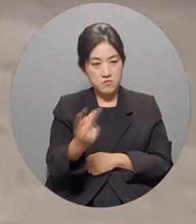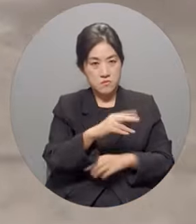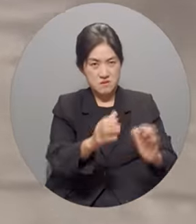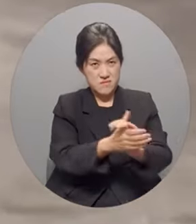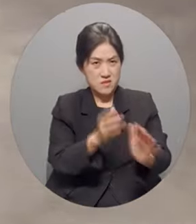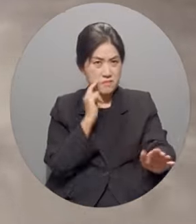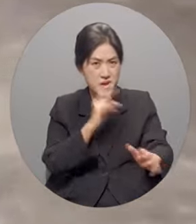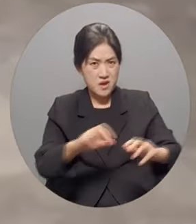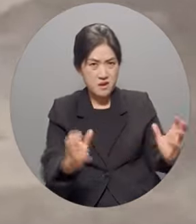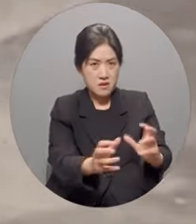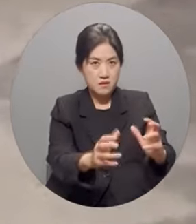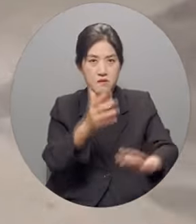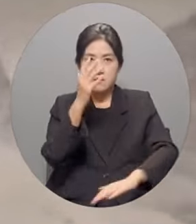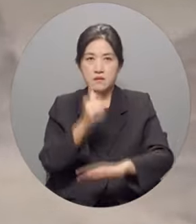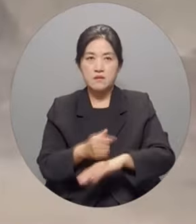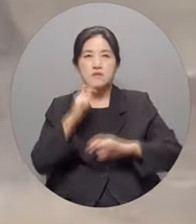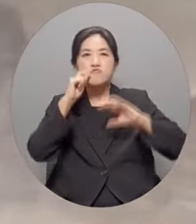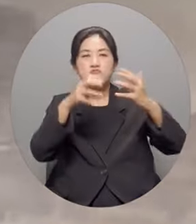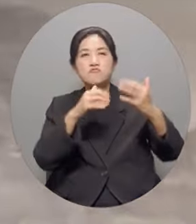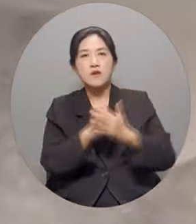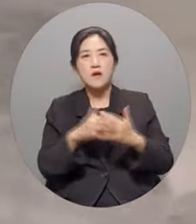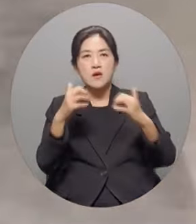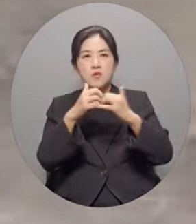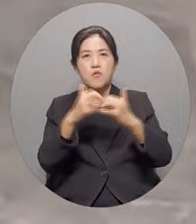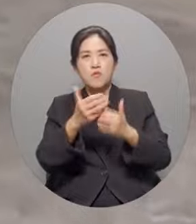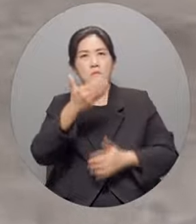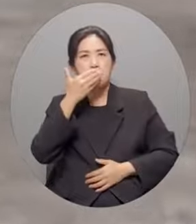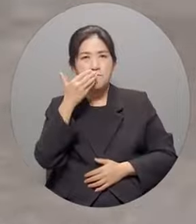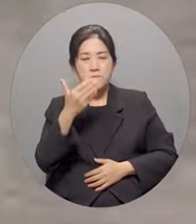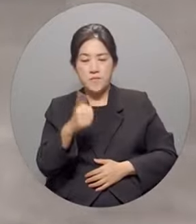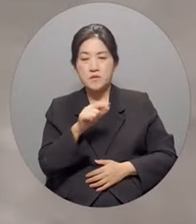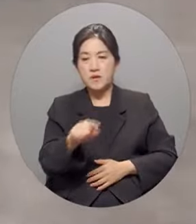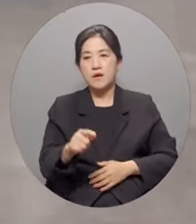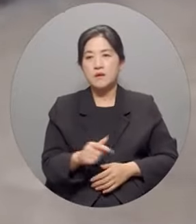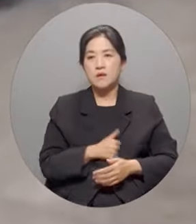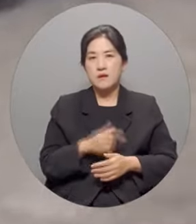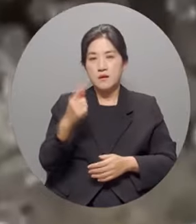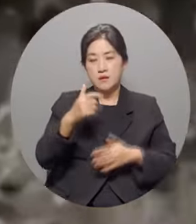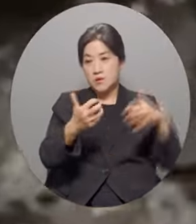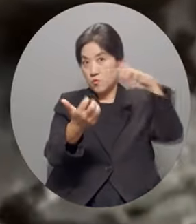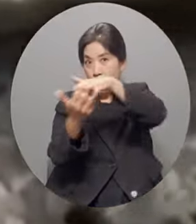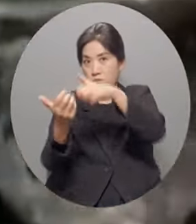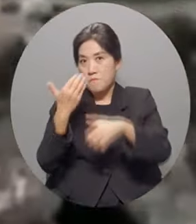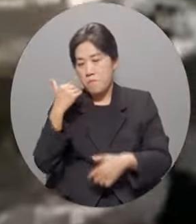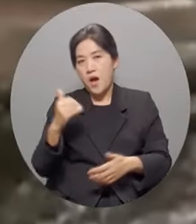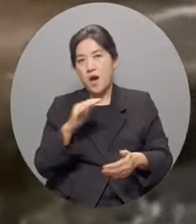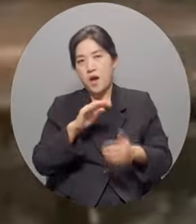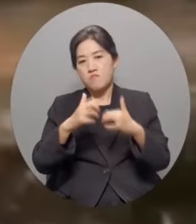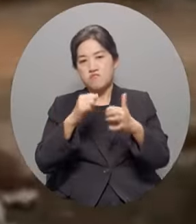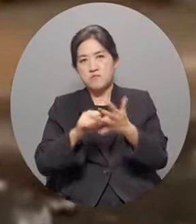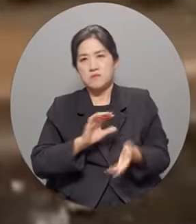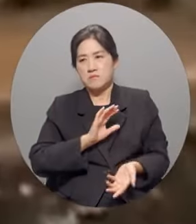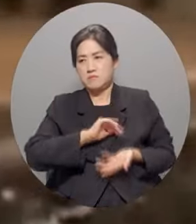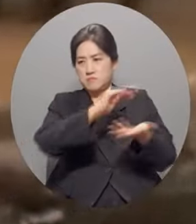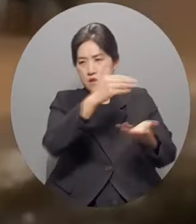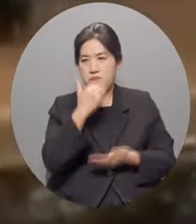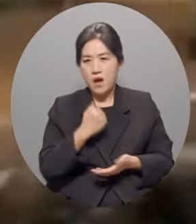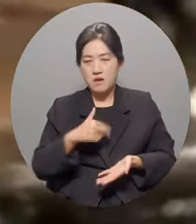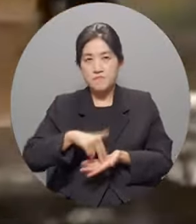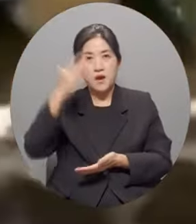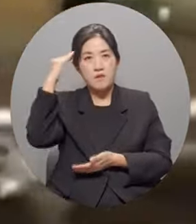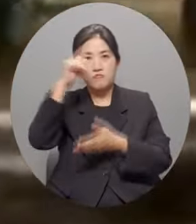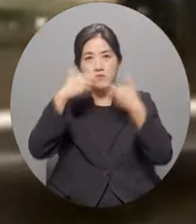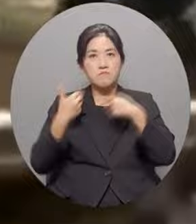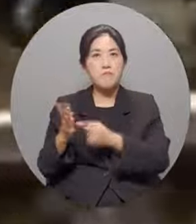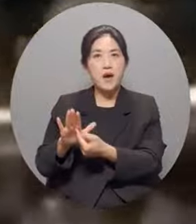싶으면 마지막에는 우크라이나의 공격용 무기까지 지원할 수 있다는 입장을 밝혔습니다 워싱턴에서